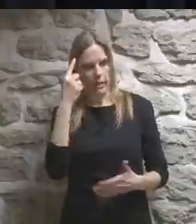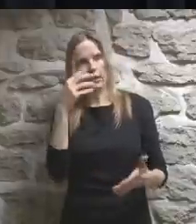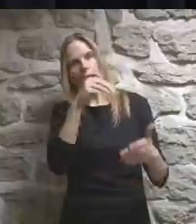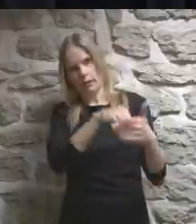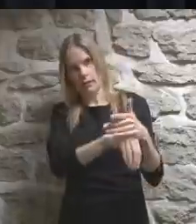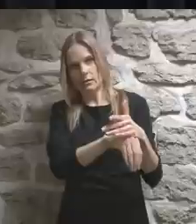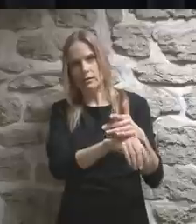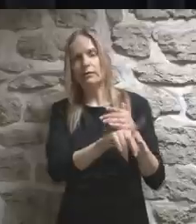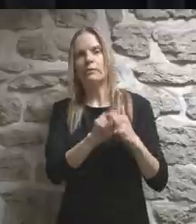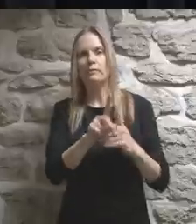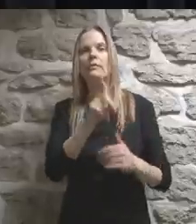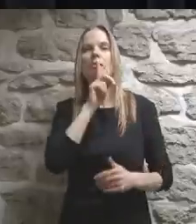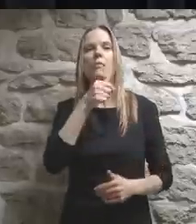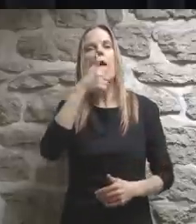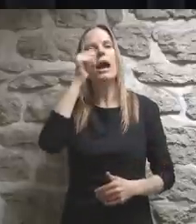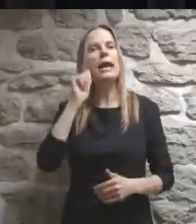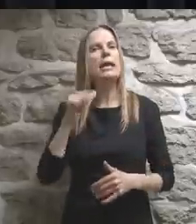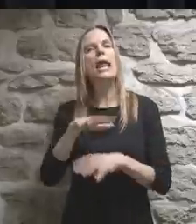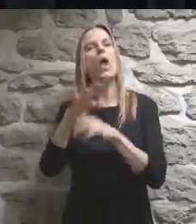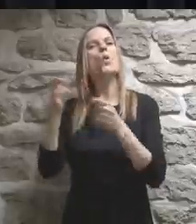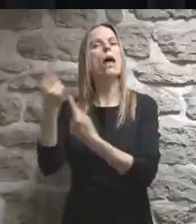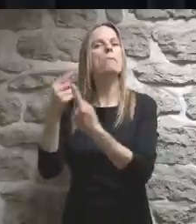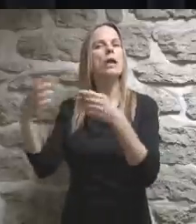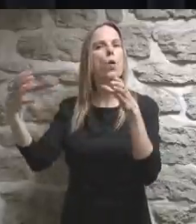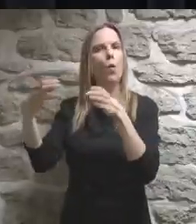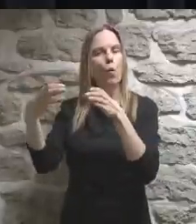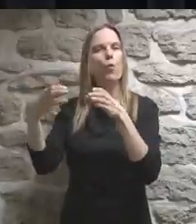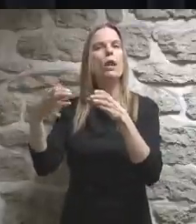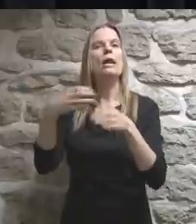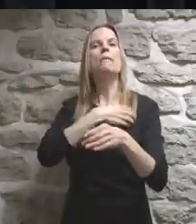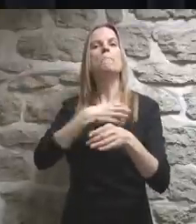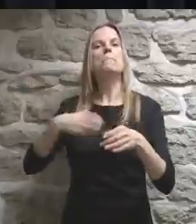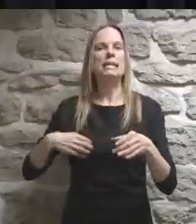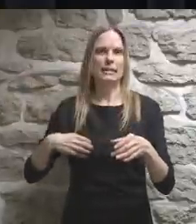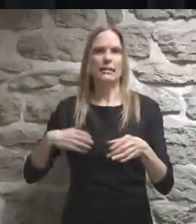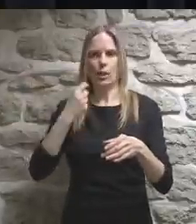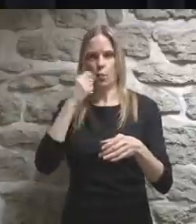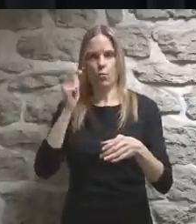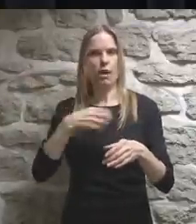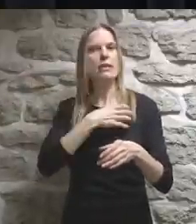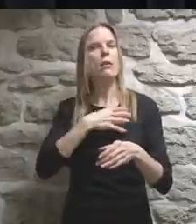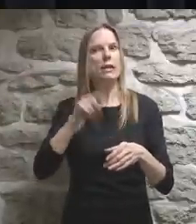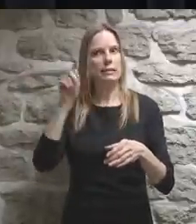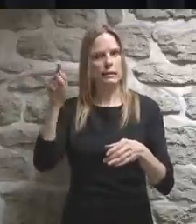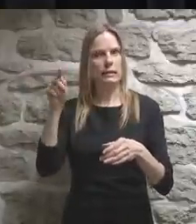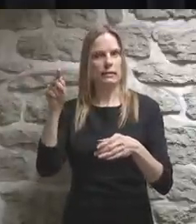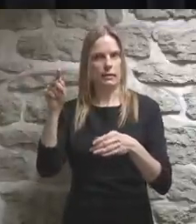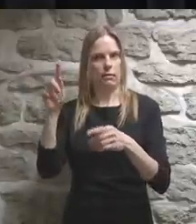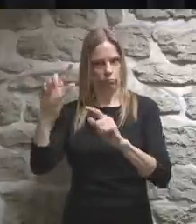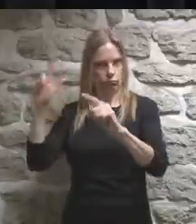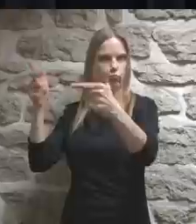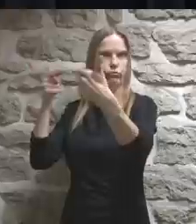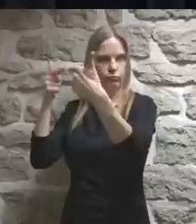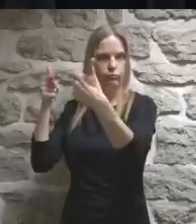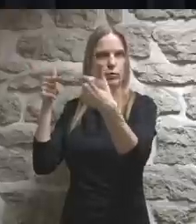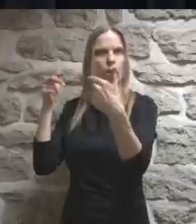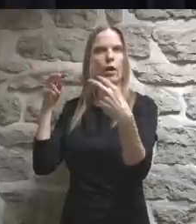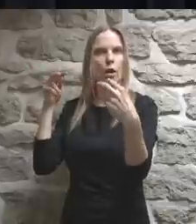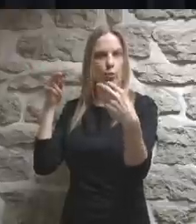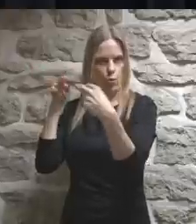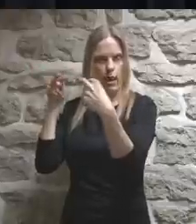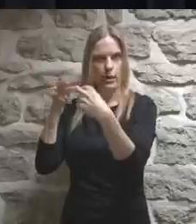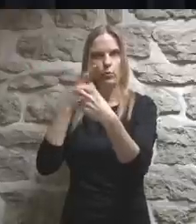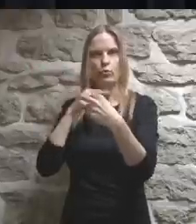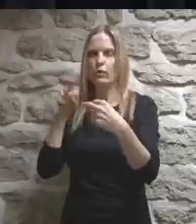ka ülemkogul oli ühendus president Zelenskiga ja see oli väga dramaatiline, sest ta tõesti